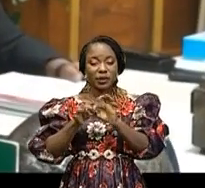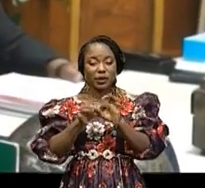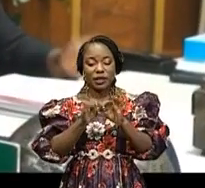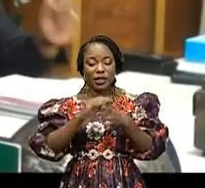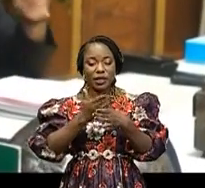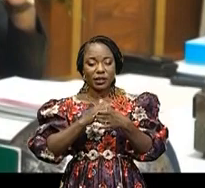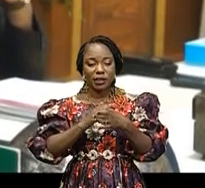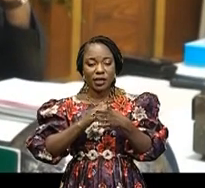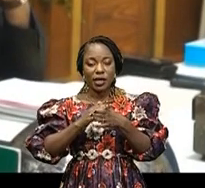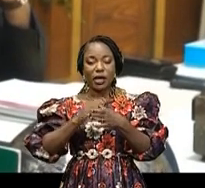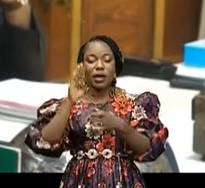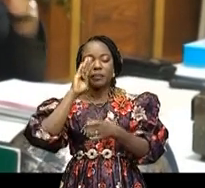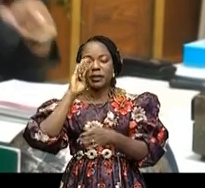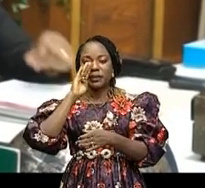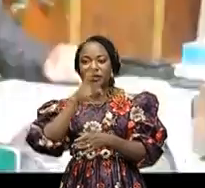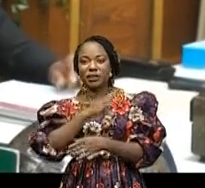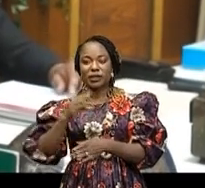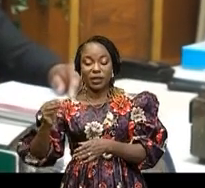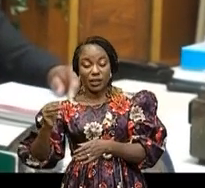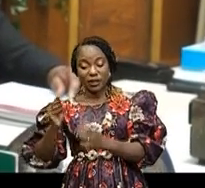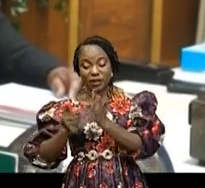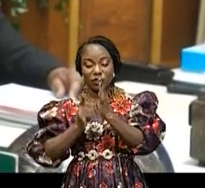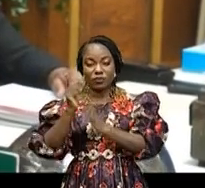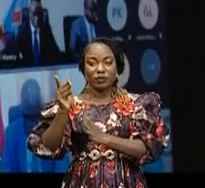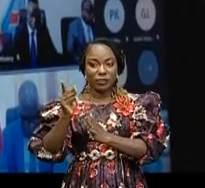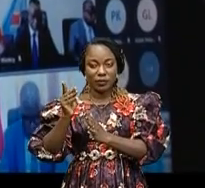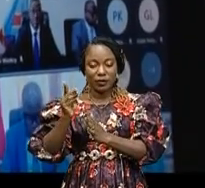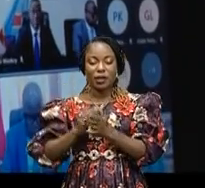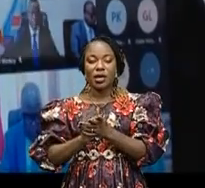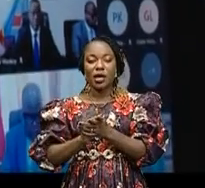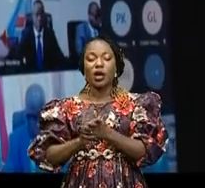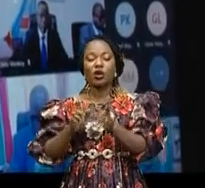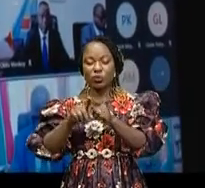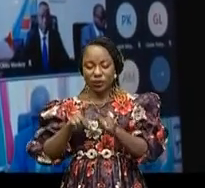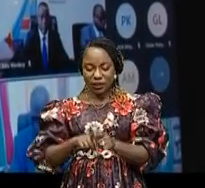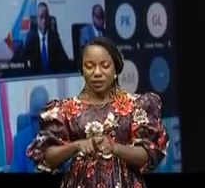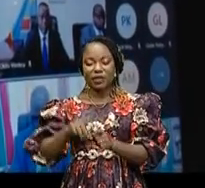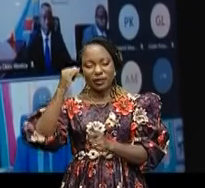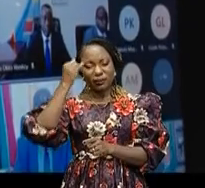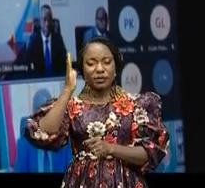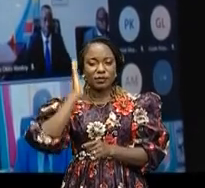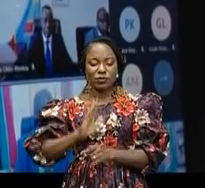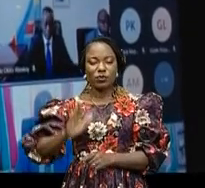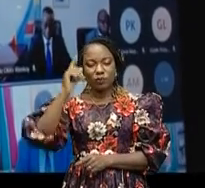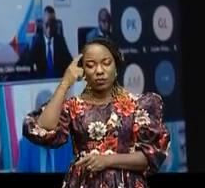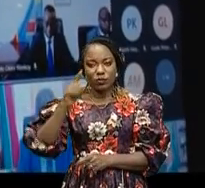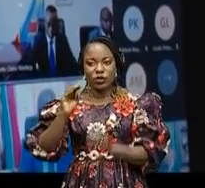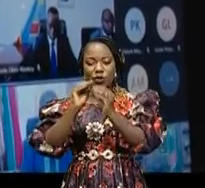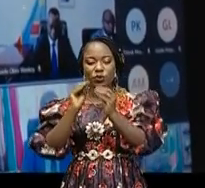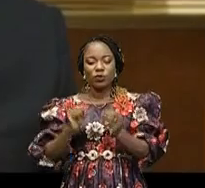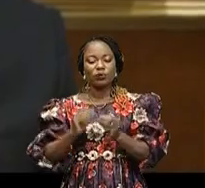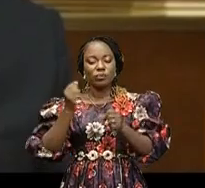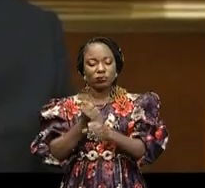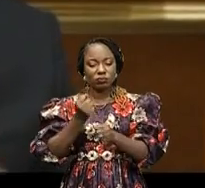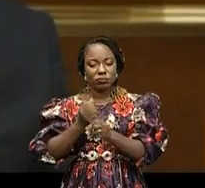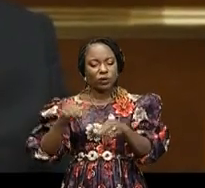le Royaume de Belgique à travers l'Agence belge de développement Enabel, est un enjeu crucial en raison notamment du nombre d'emplois